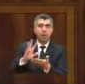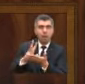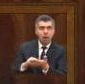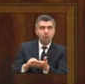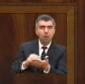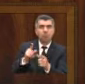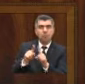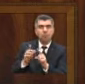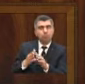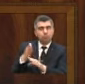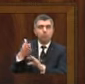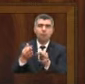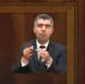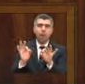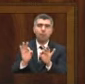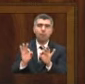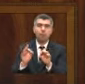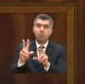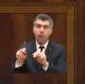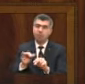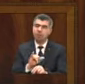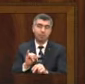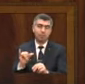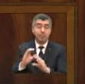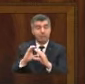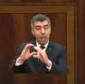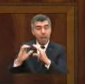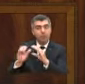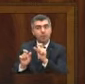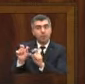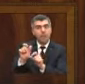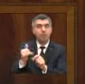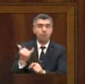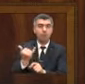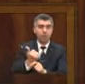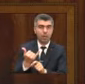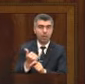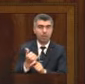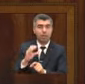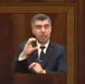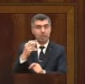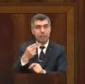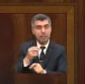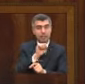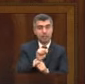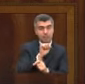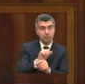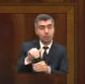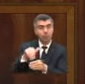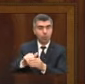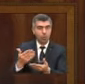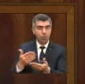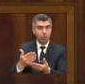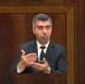غيهز البطاقه ويمشي يداوى. اليوم خصكم تواصلوا مع الناس. اليوم بالنسبه للسينيساس عندها لي زاجونس كامله، غدا انا